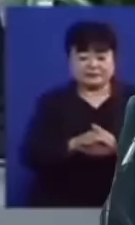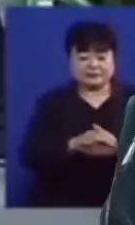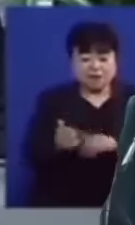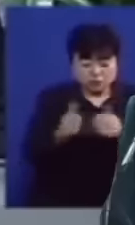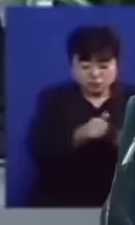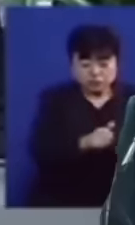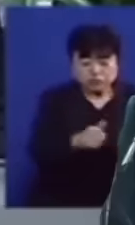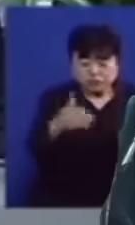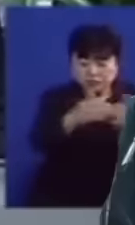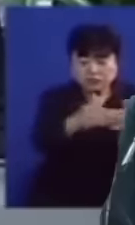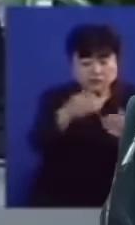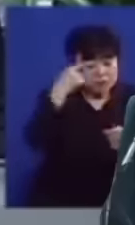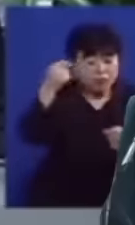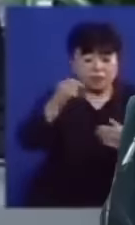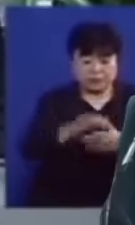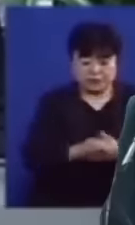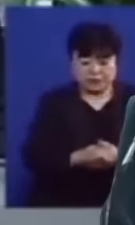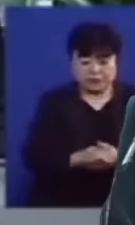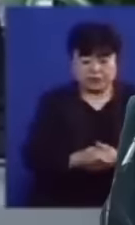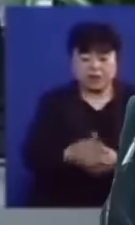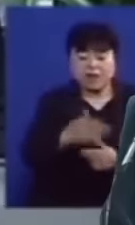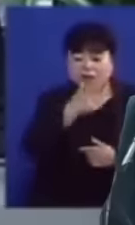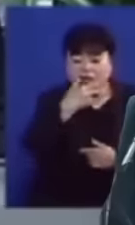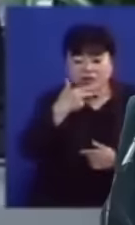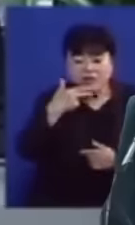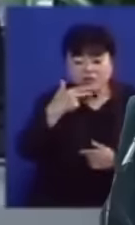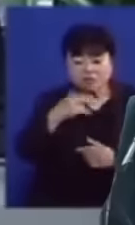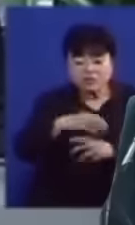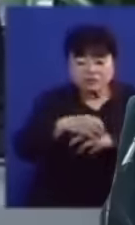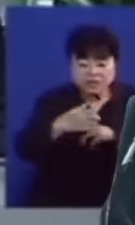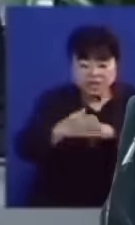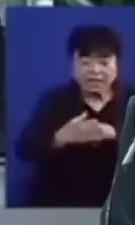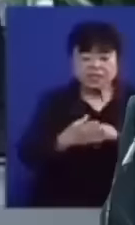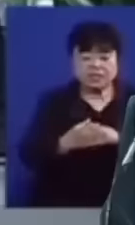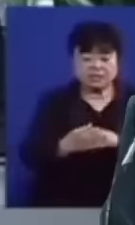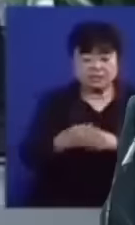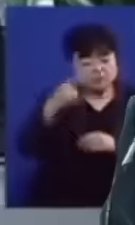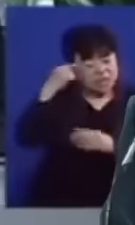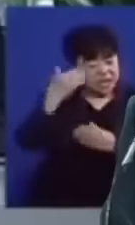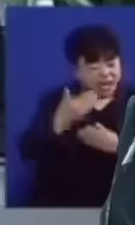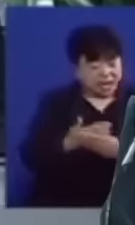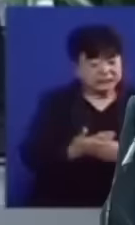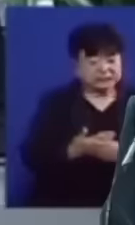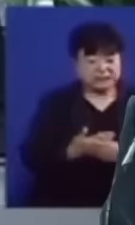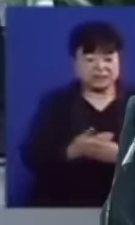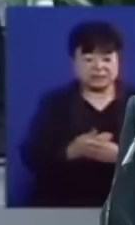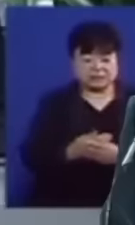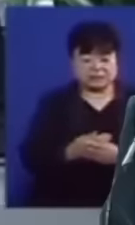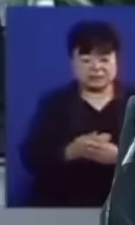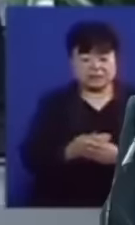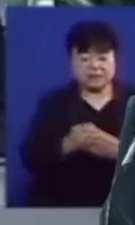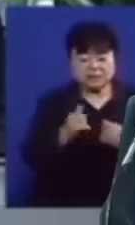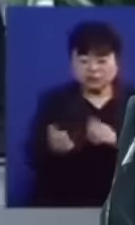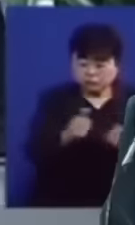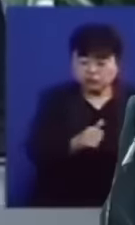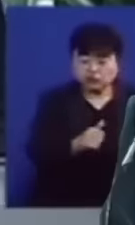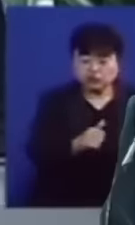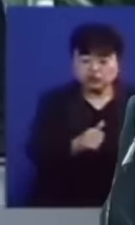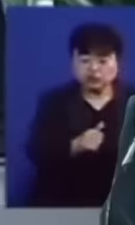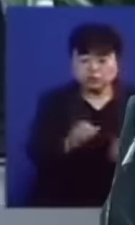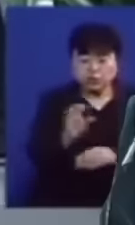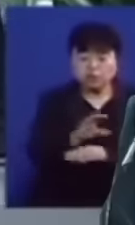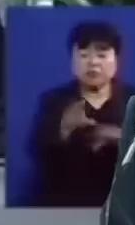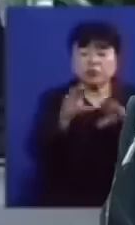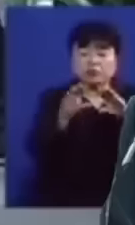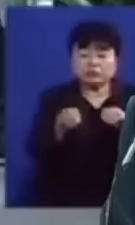죽음은 그뿐이라고 생각하는 것입니다. 영국의 세계적인 물리학자인 홉킨스 박사도 이번에 신문에 발표하기를 사람의 죽음은 컴퓨터가